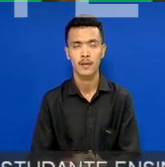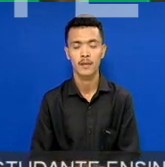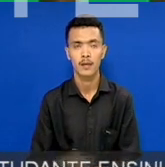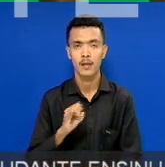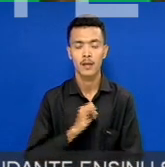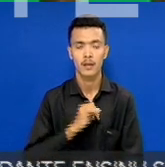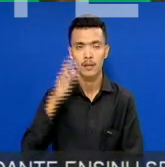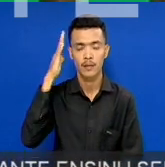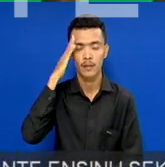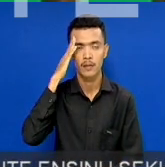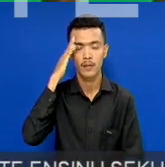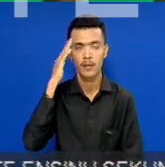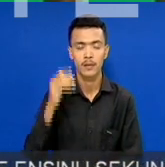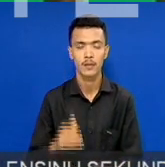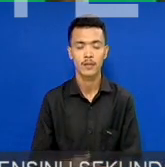awak ni